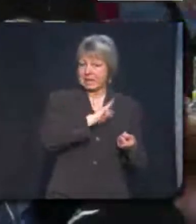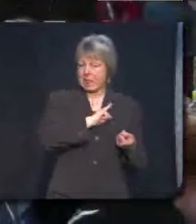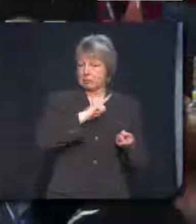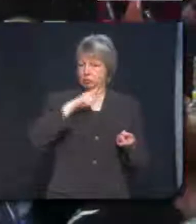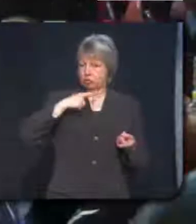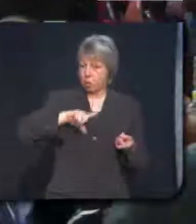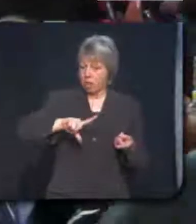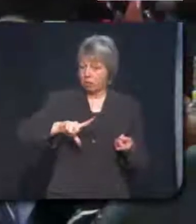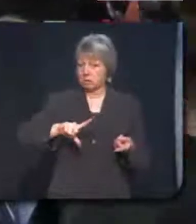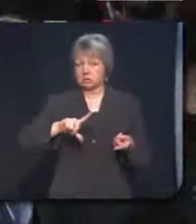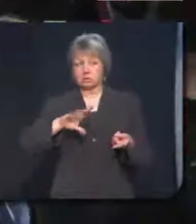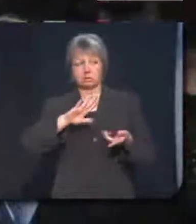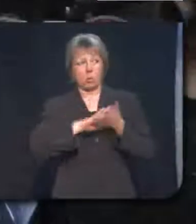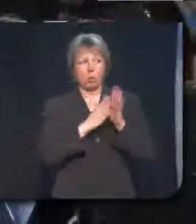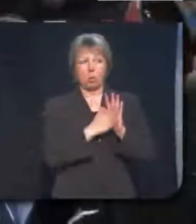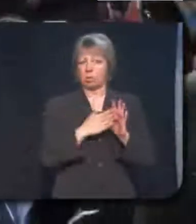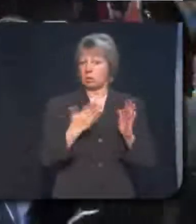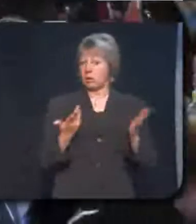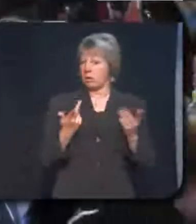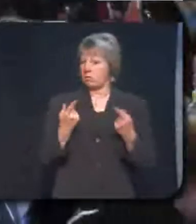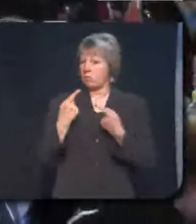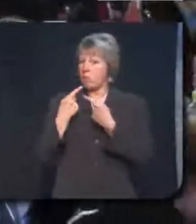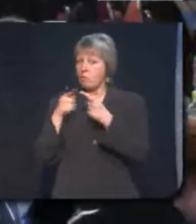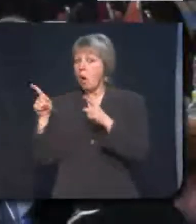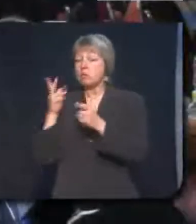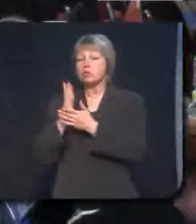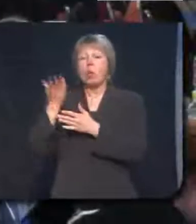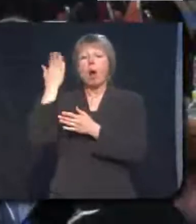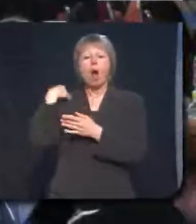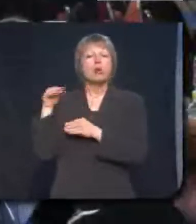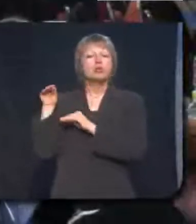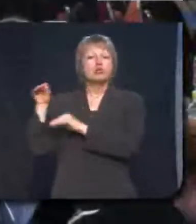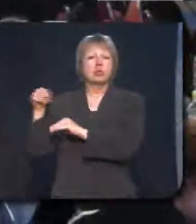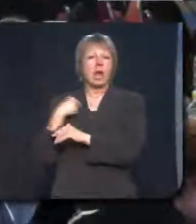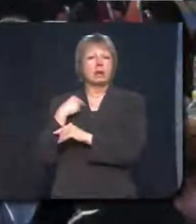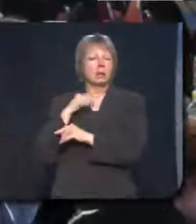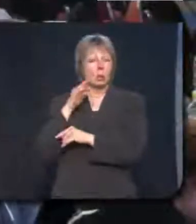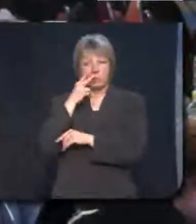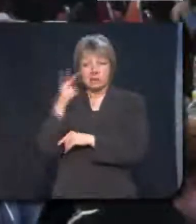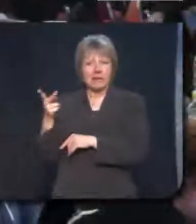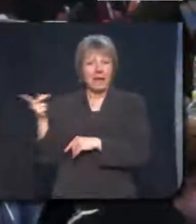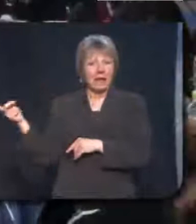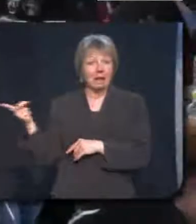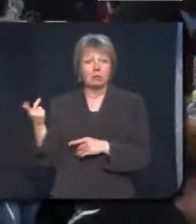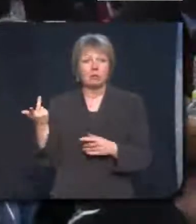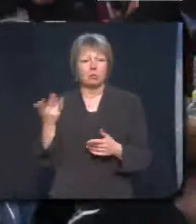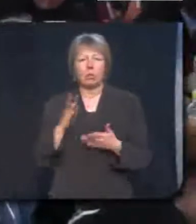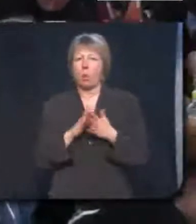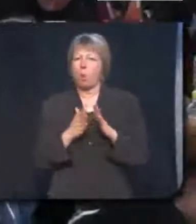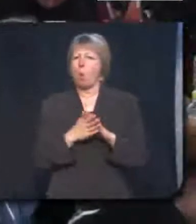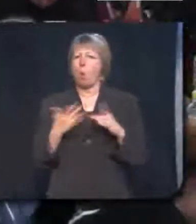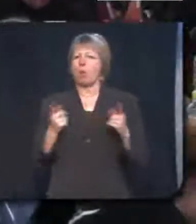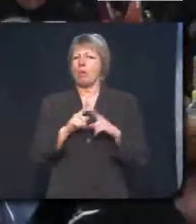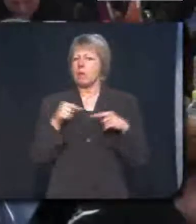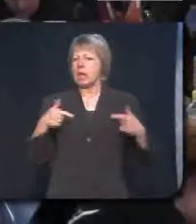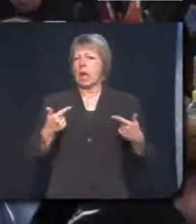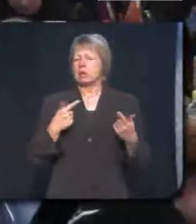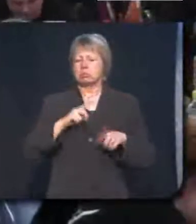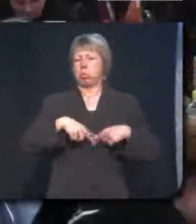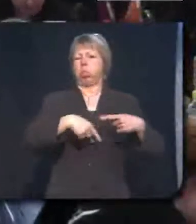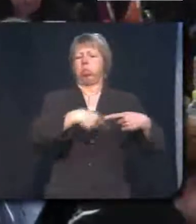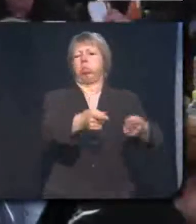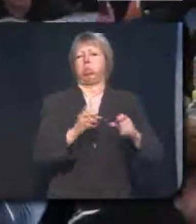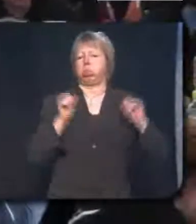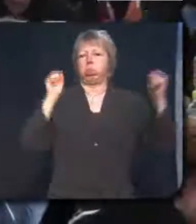anschaulich ja einsehbar war oder ob das tatsächlich hier überstürzt überstürzt